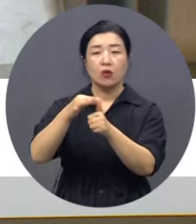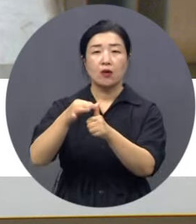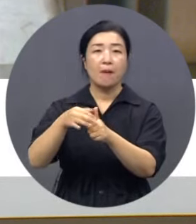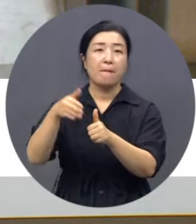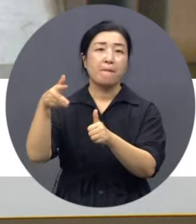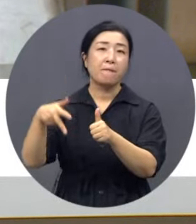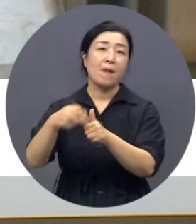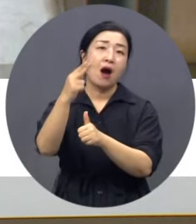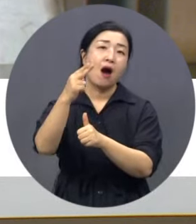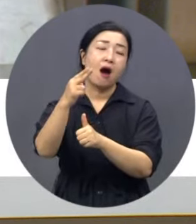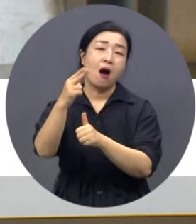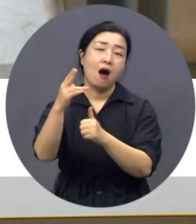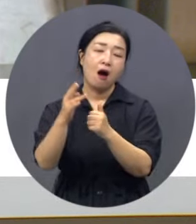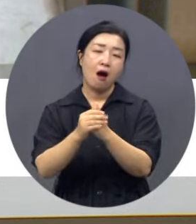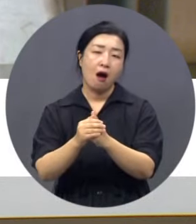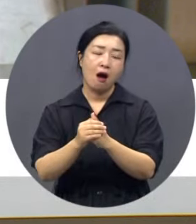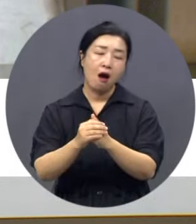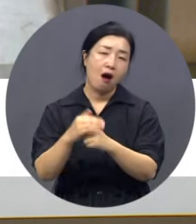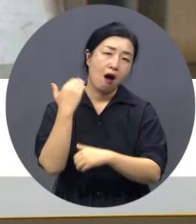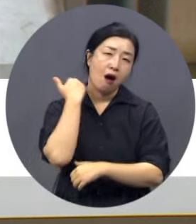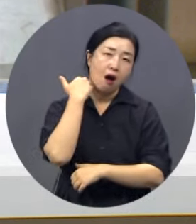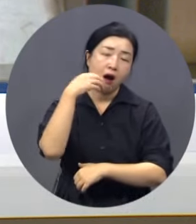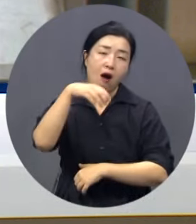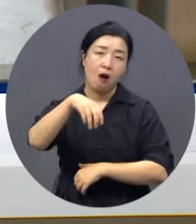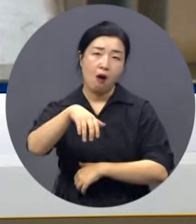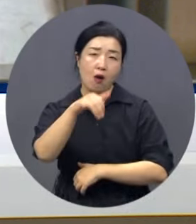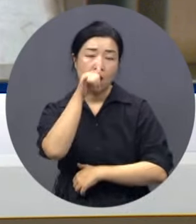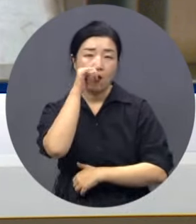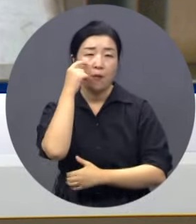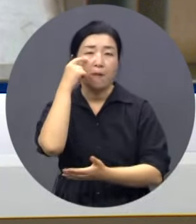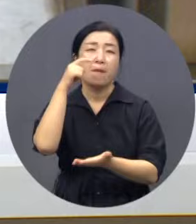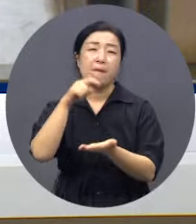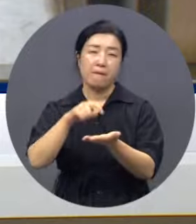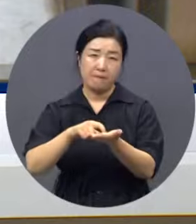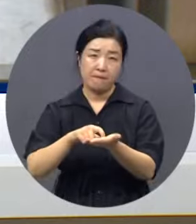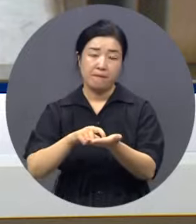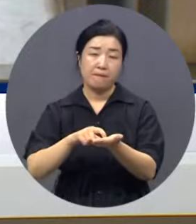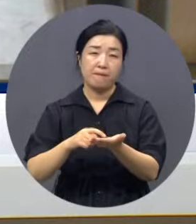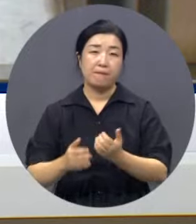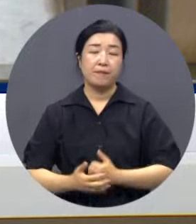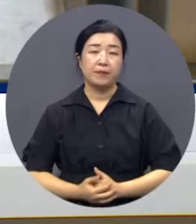제외되면서 관리의 사각 지대에 놓였습니다 김항섭